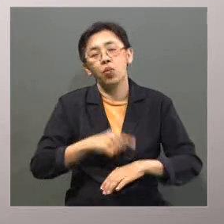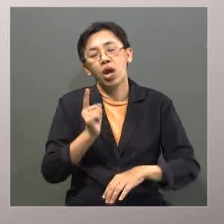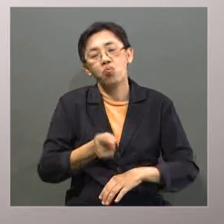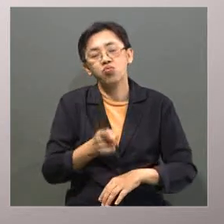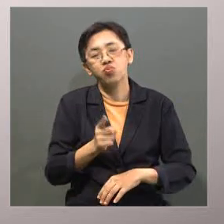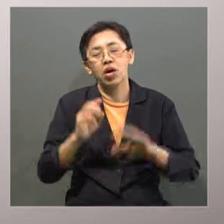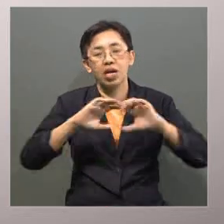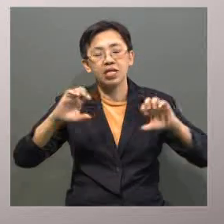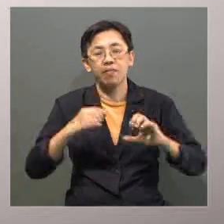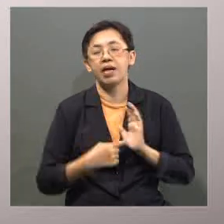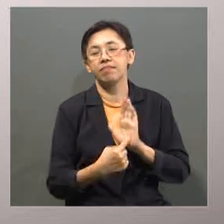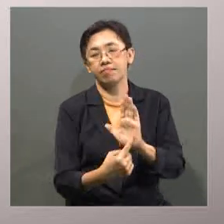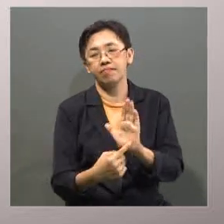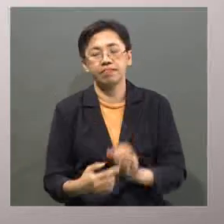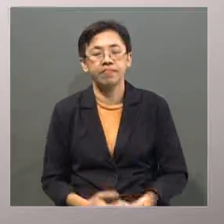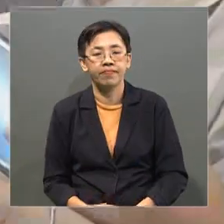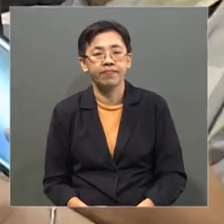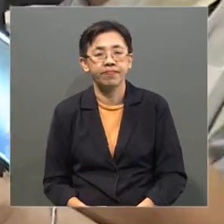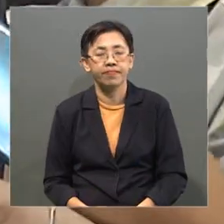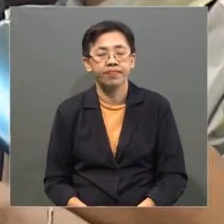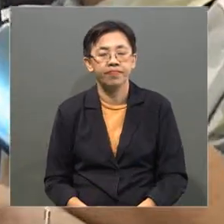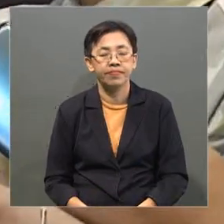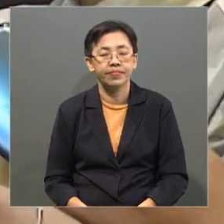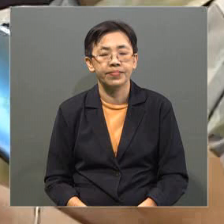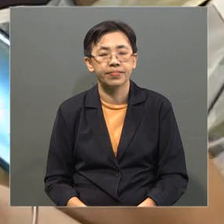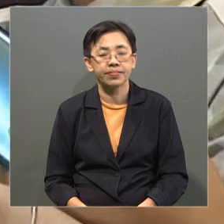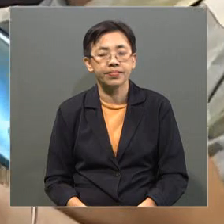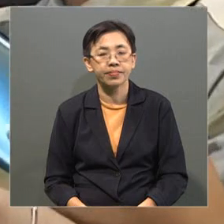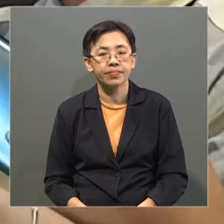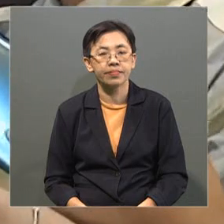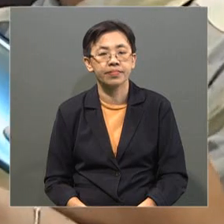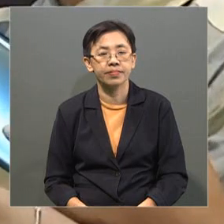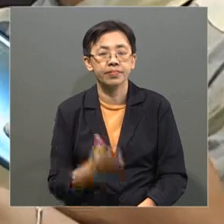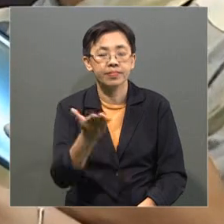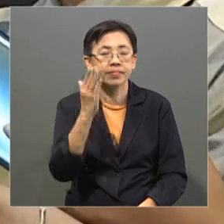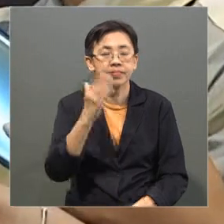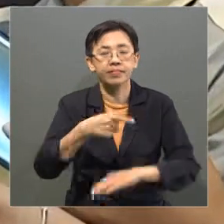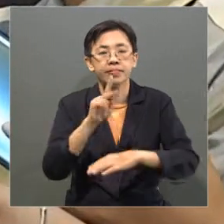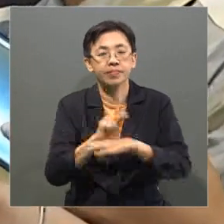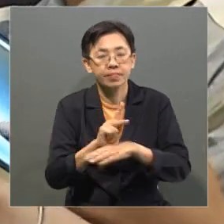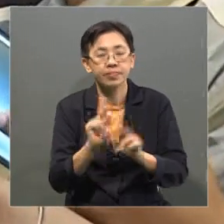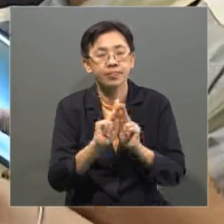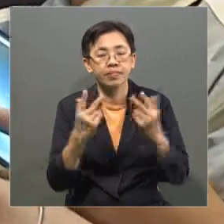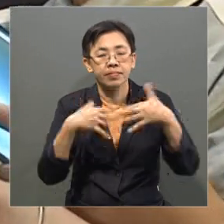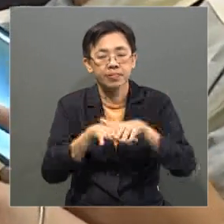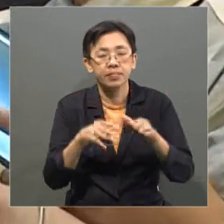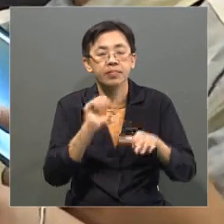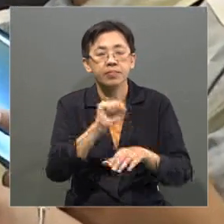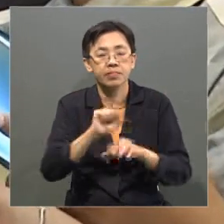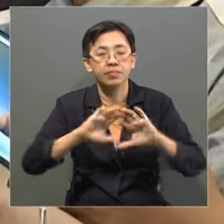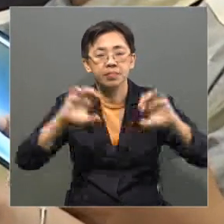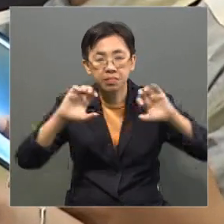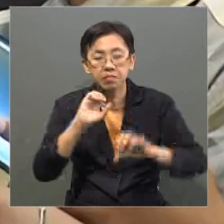ที่รัฐบาลเป็นผู้เสนอครับโดยเรื่องนี้นะครับทางด้านของคุณวิสุทธชัยนรุณประธานวิปรัฐบาลบอกนะครับว่าต